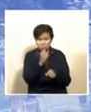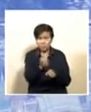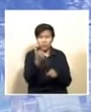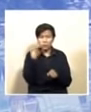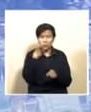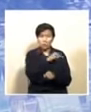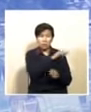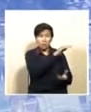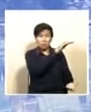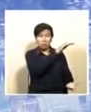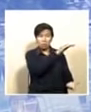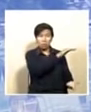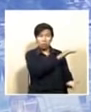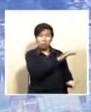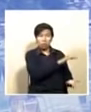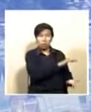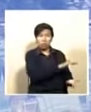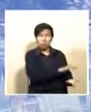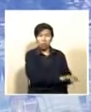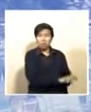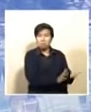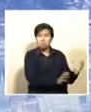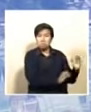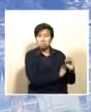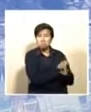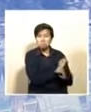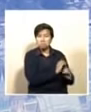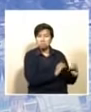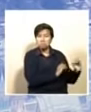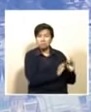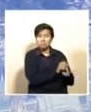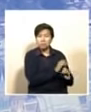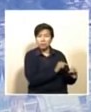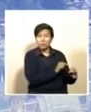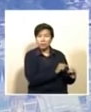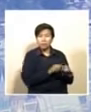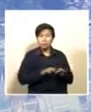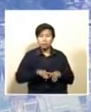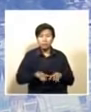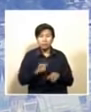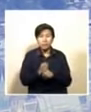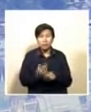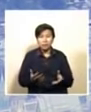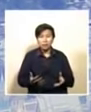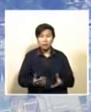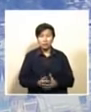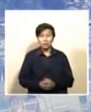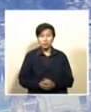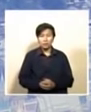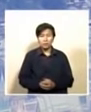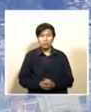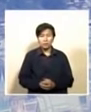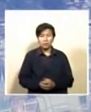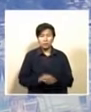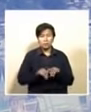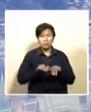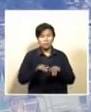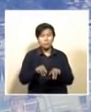ไปปรากฏต่อสาธารณชนว่าประเทศไทยมีสต็อกหน้ากากอนามัยอยู่200ล้านชิ้น